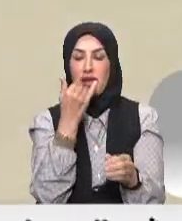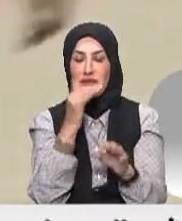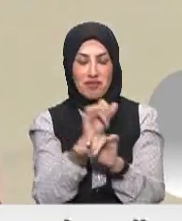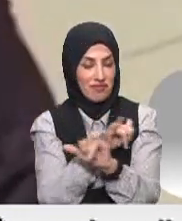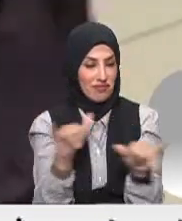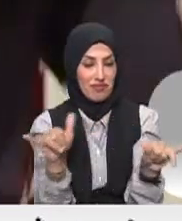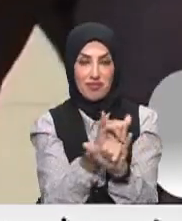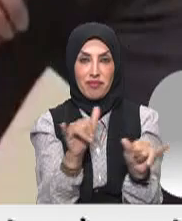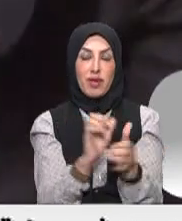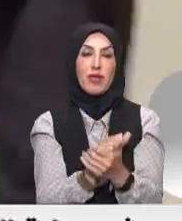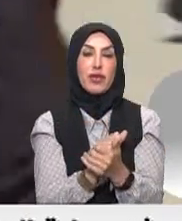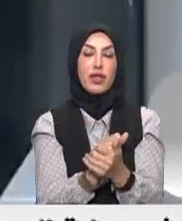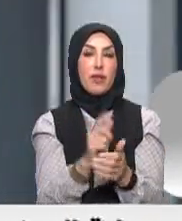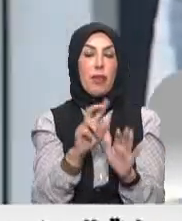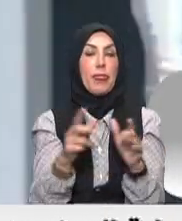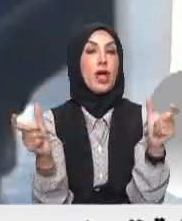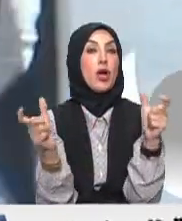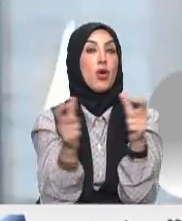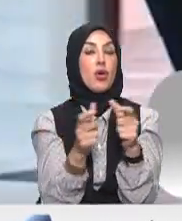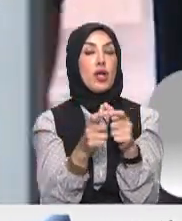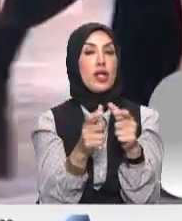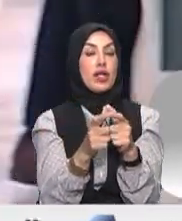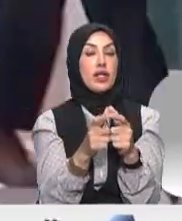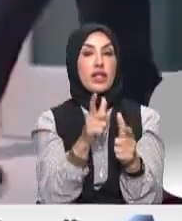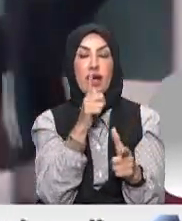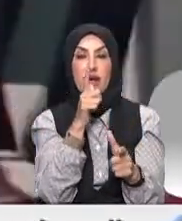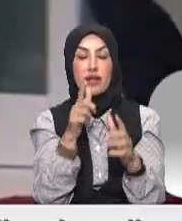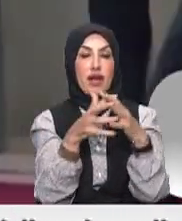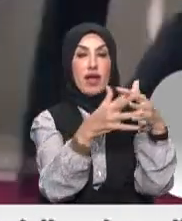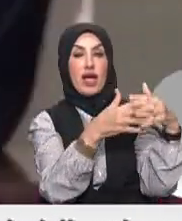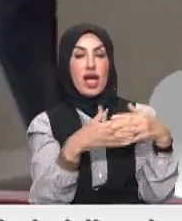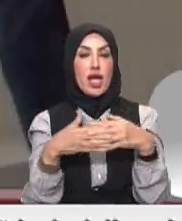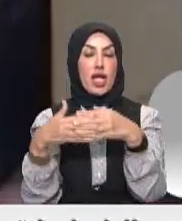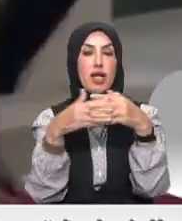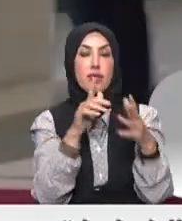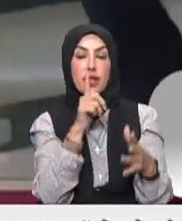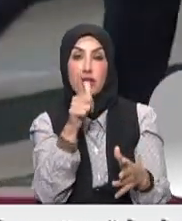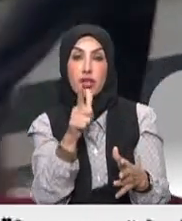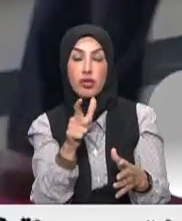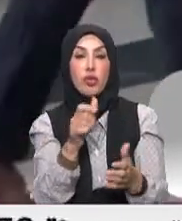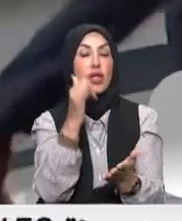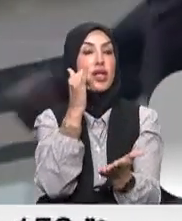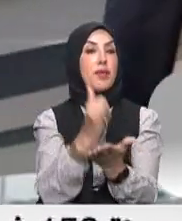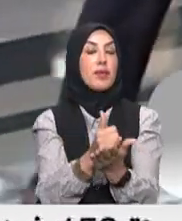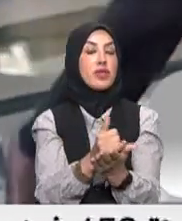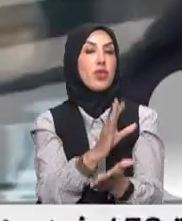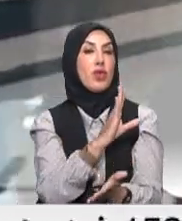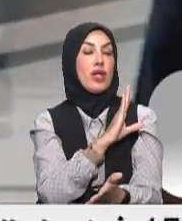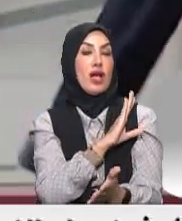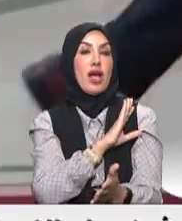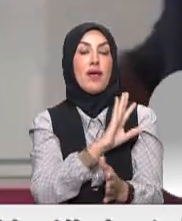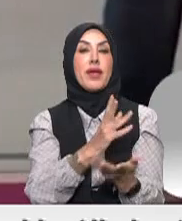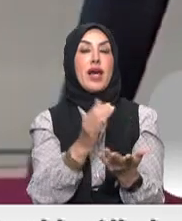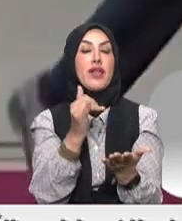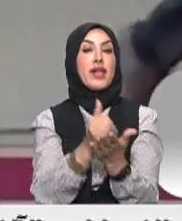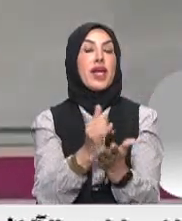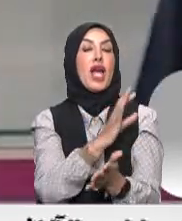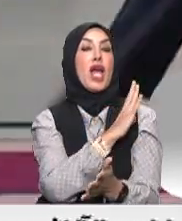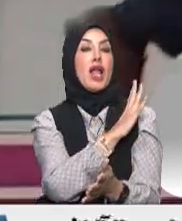ومع ذلك تخرج الاداره الامريكيه وتدعي ان الجانب الفلسطيني هو الذي اوقف هو الذي افط ابطل